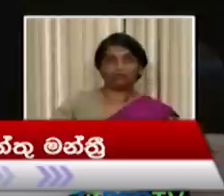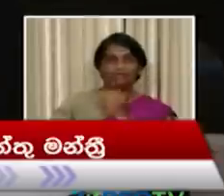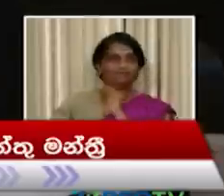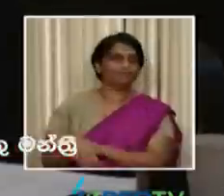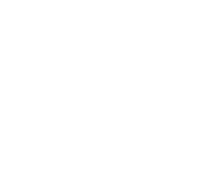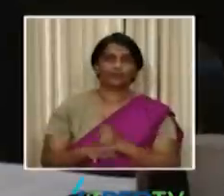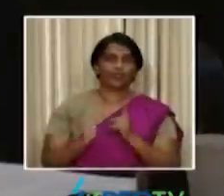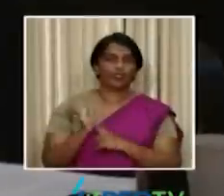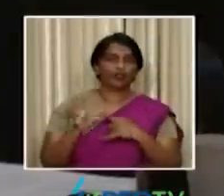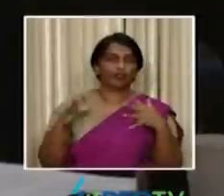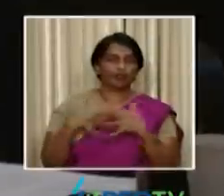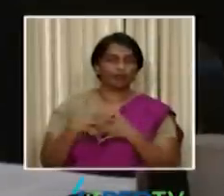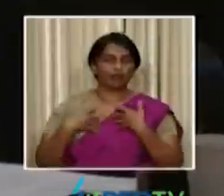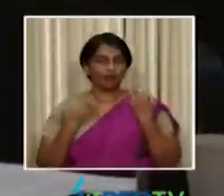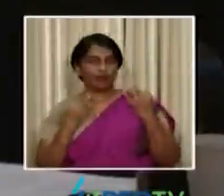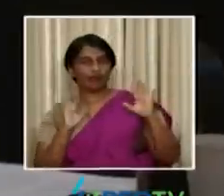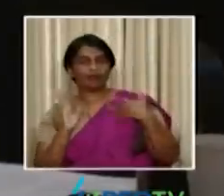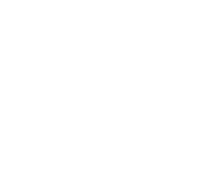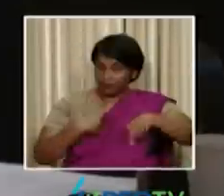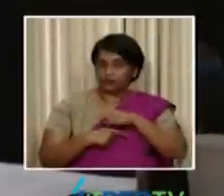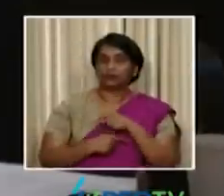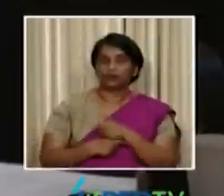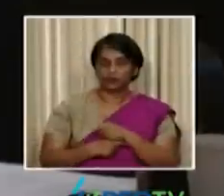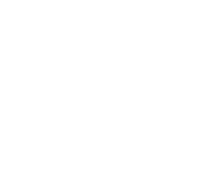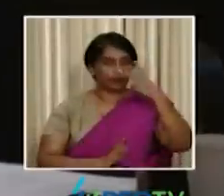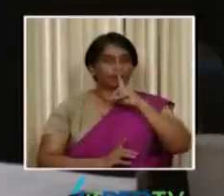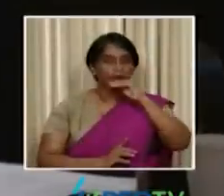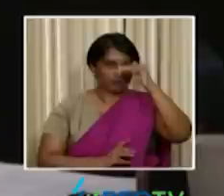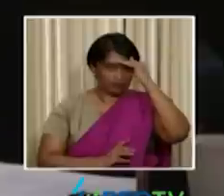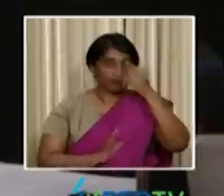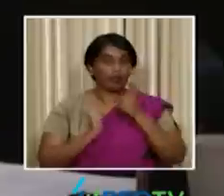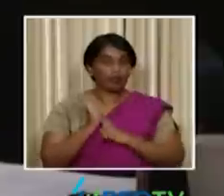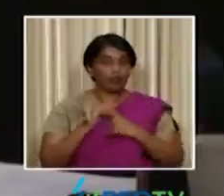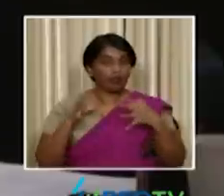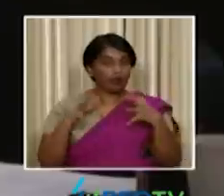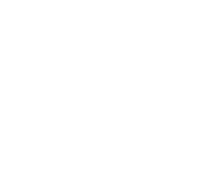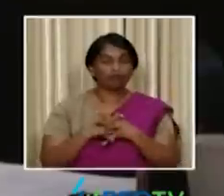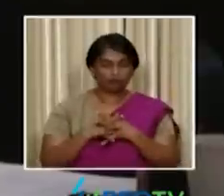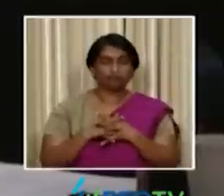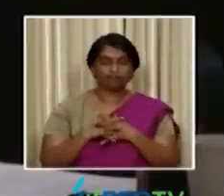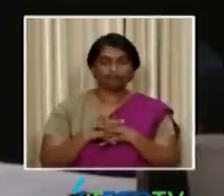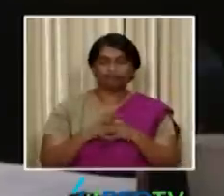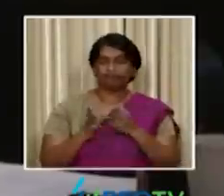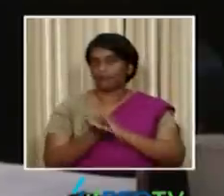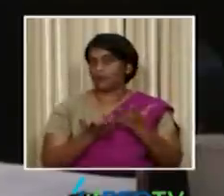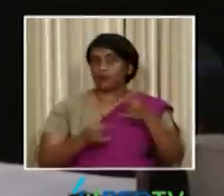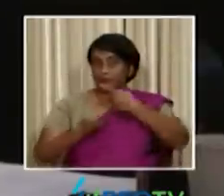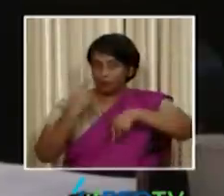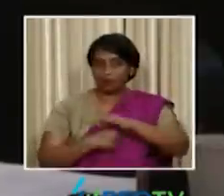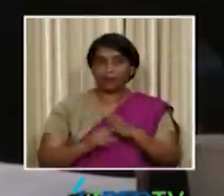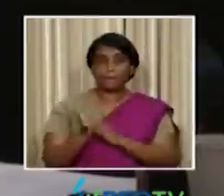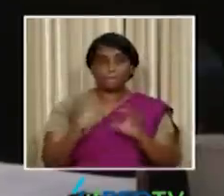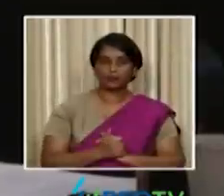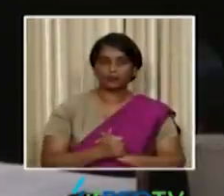මේ තියෙන නීතියෙන් ගැලවෙනවා බේරෙනවා දේශපාලන බලය නිසා. කැමතුණත් අකමැතුණත් නීතිය පසිඳන තැන කීප දෙනෙක් ඉන්නවා. මේ දූෂිත වලල්ලි මාධ්‍ය